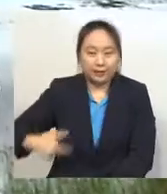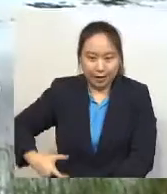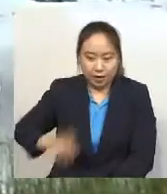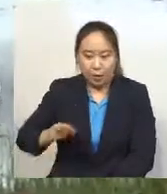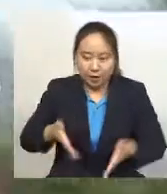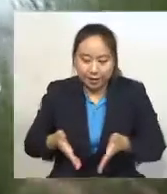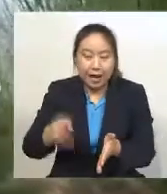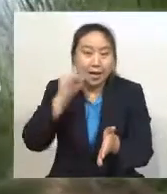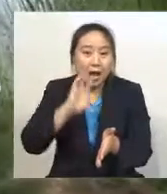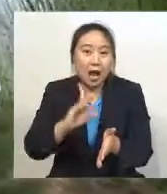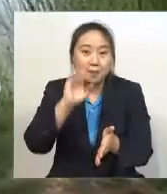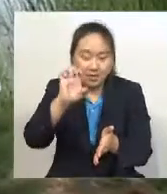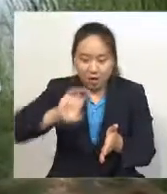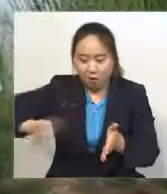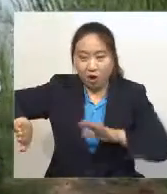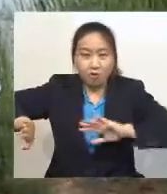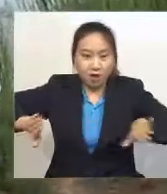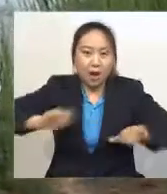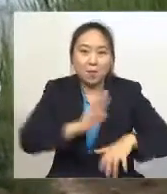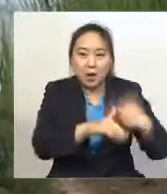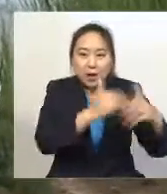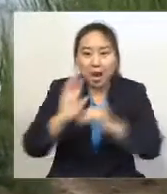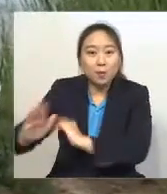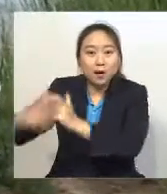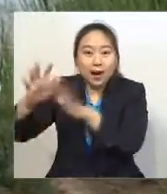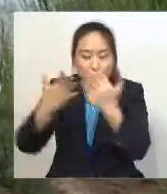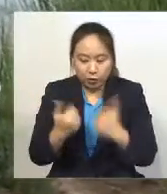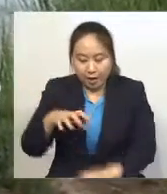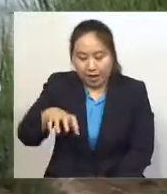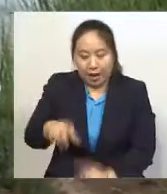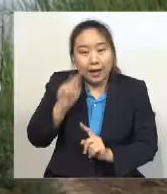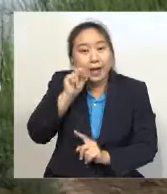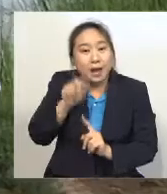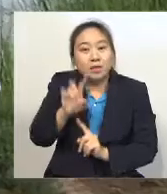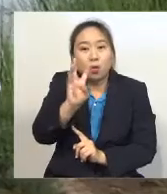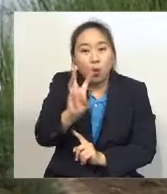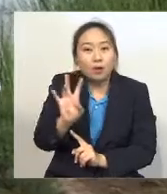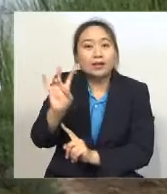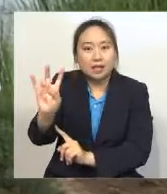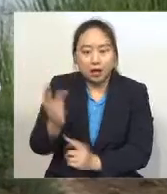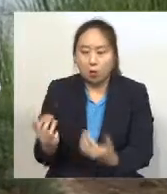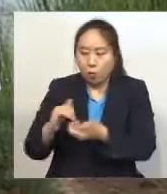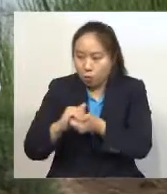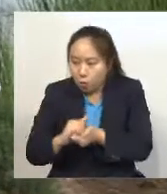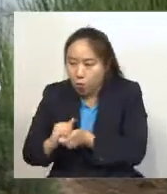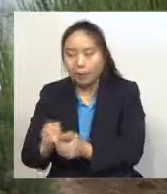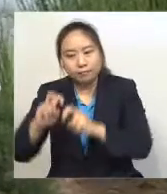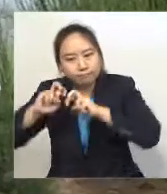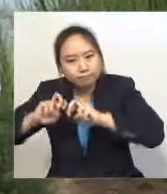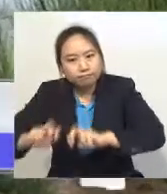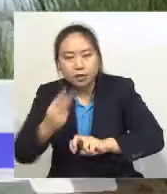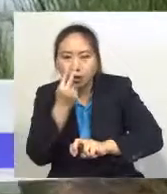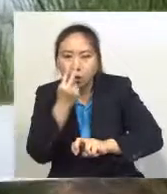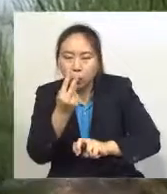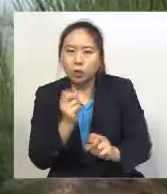ลำน้ำชีนะครับสำนักงานชลประทานที่6และที่7นะครับก็ได้ร่วมกันศึกษานะครับความเป็นไปได้